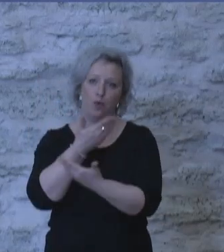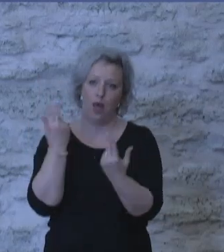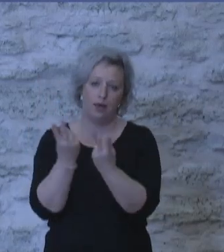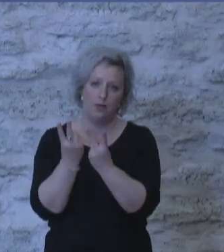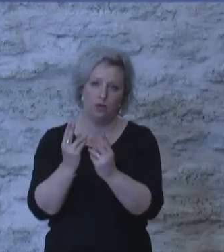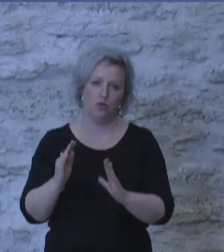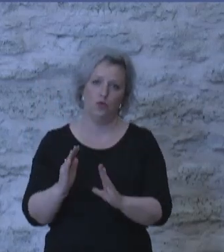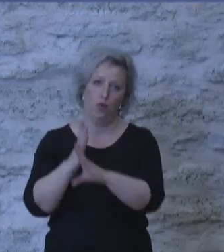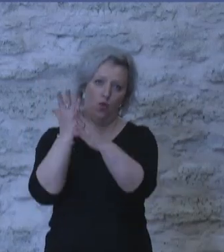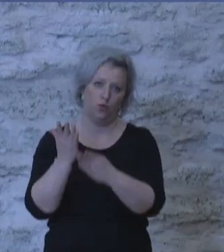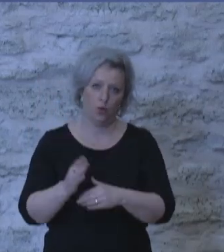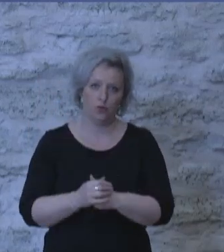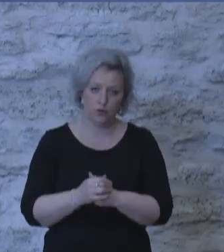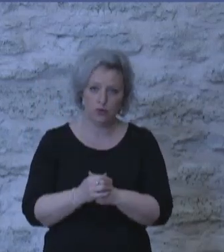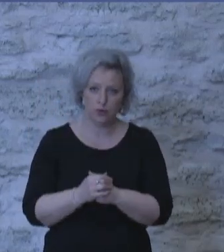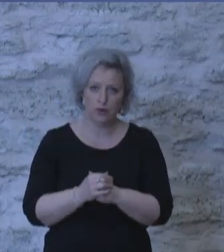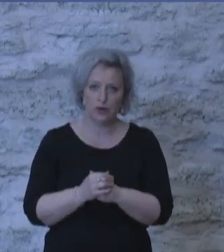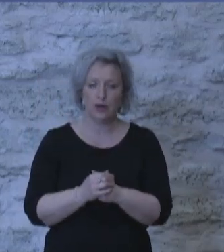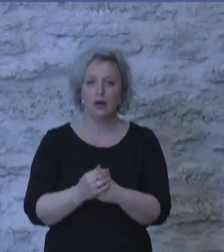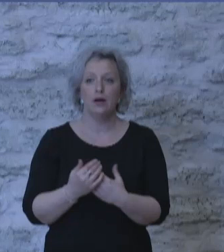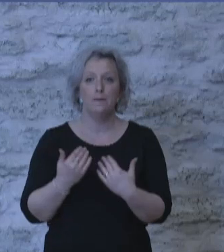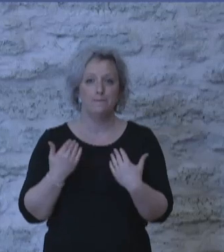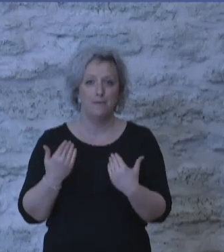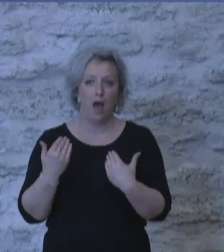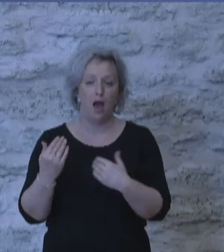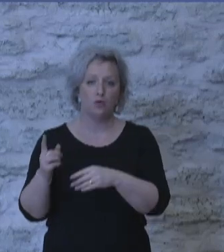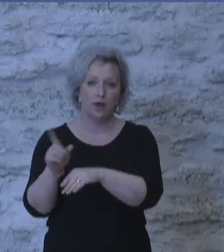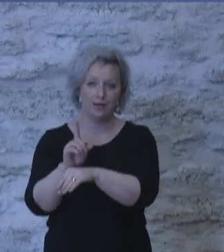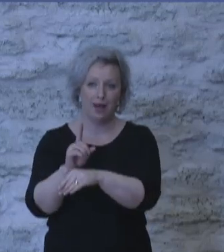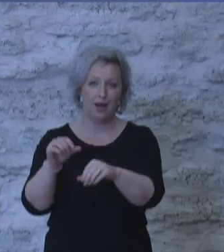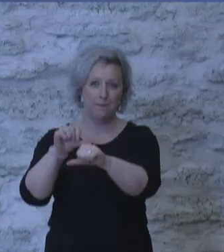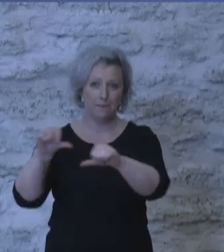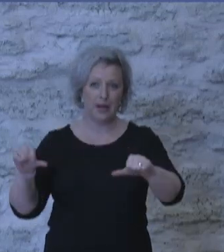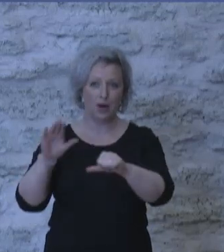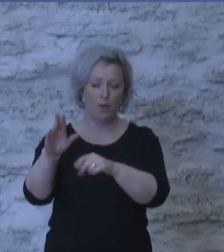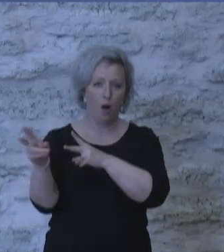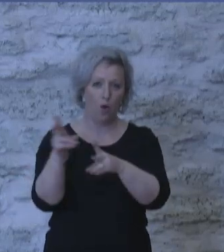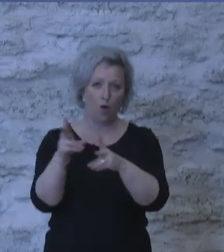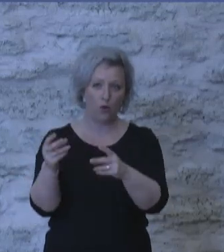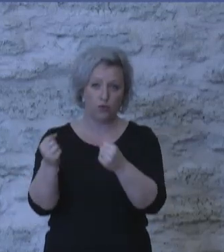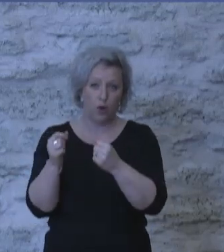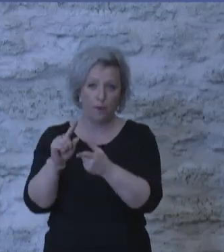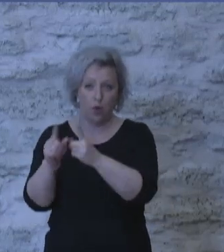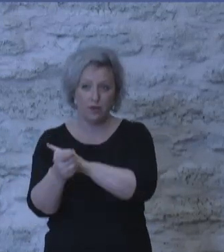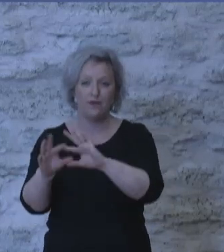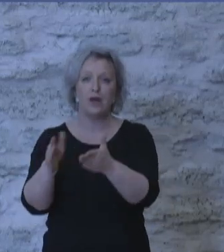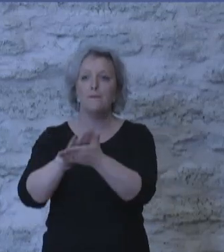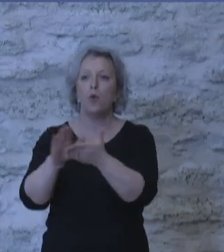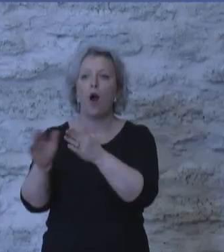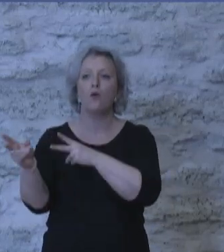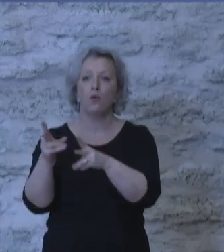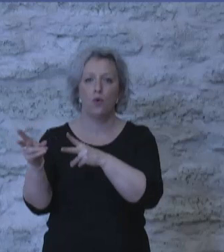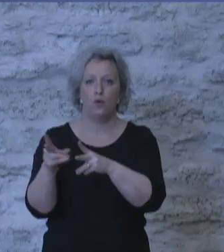peal hetkedel tugedatakse piirikontrolli või siis sanitaarkontrolli, et seda on ka varem juhtunud.